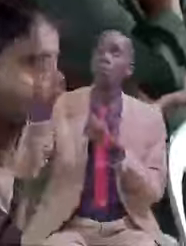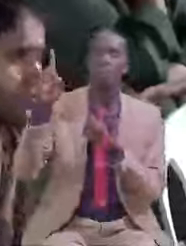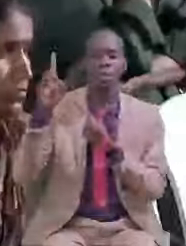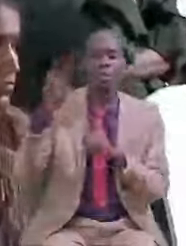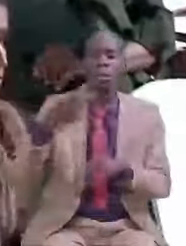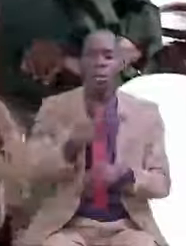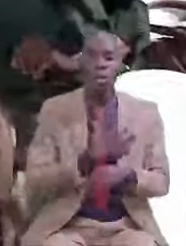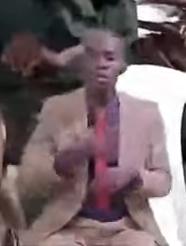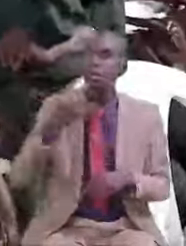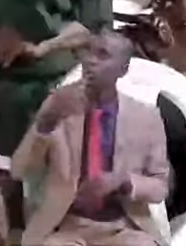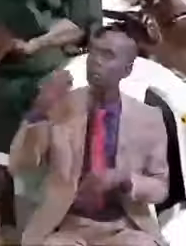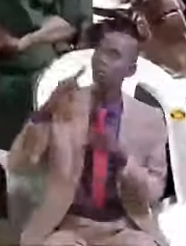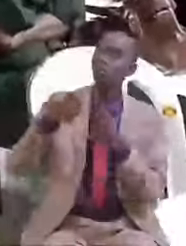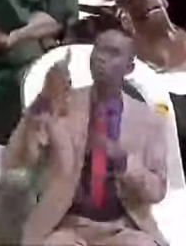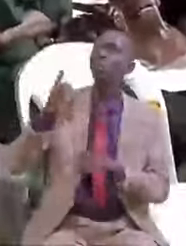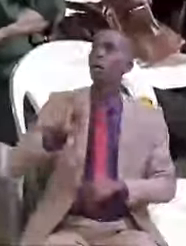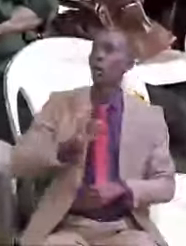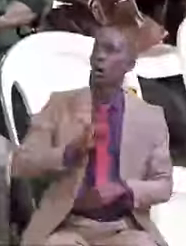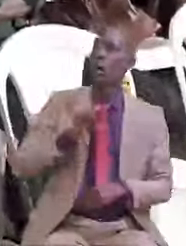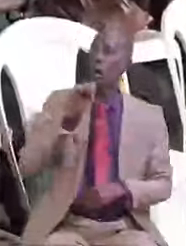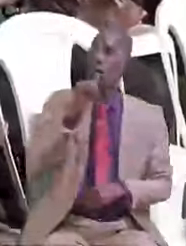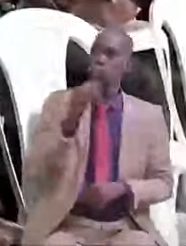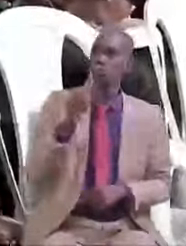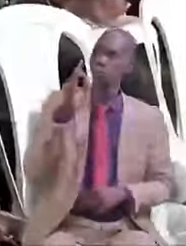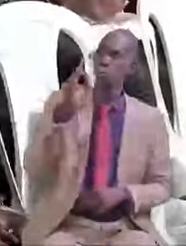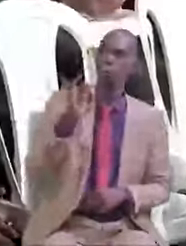tu dis, c'est moi. Moi, je crois.